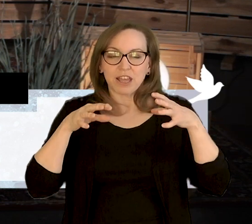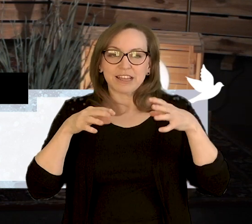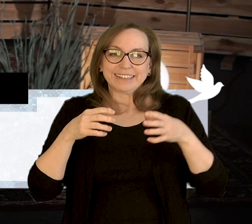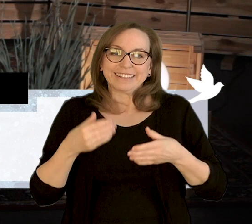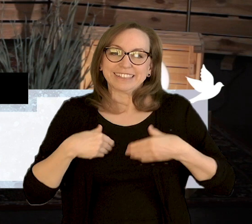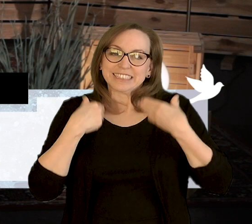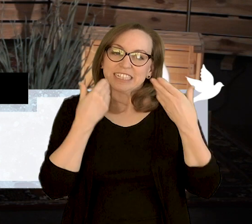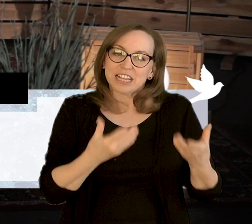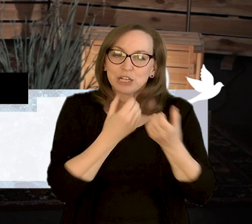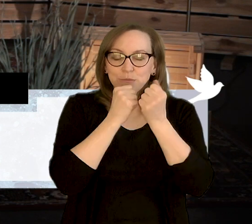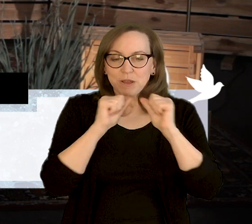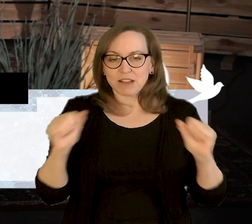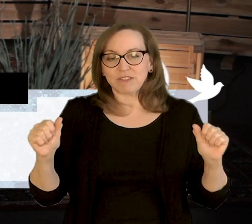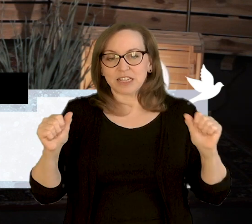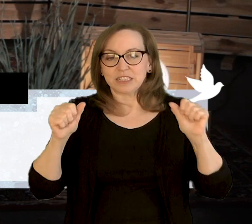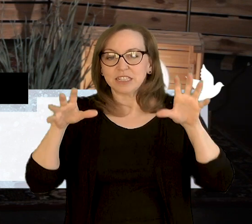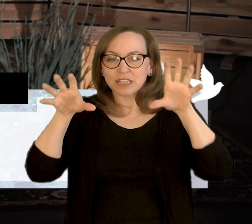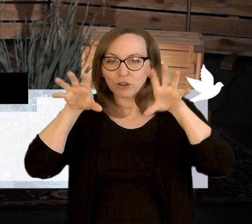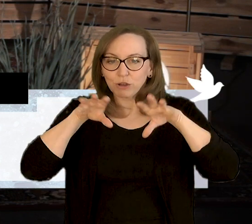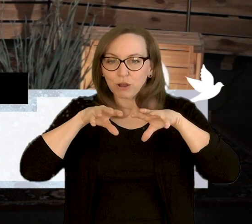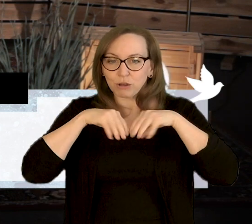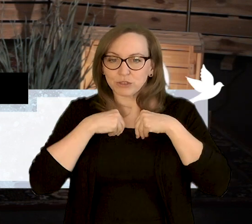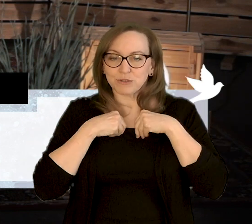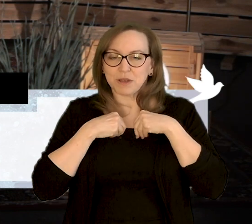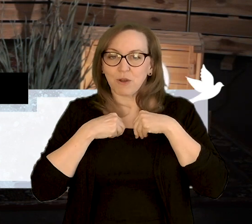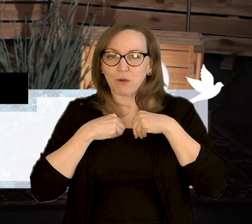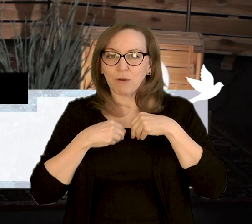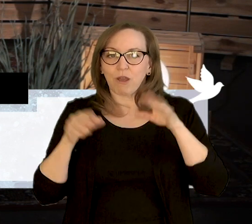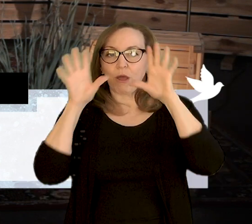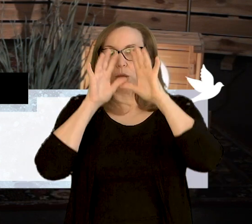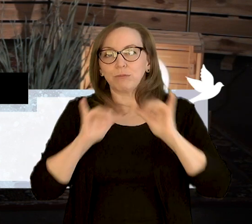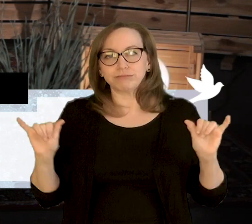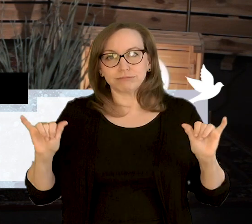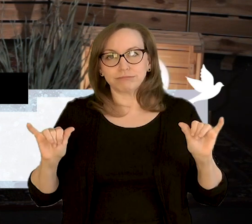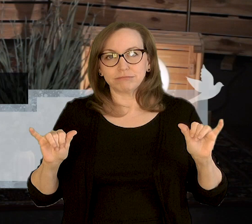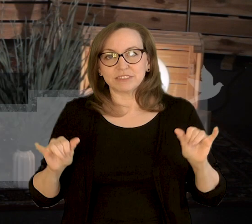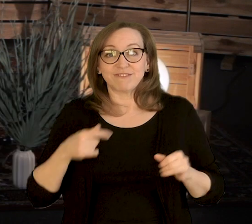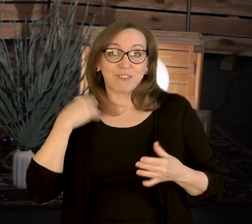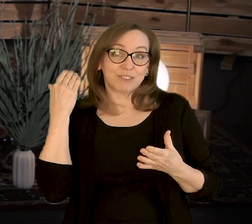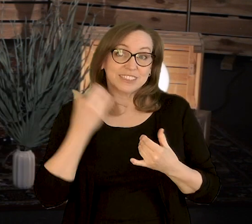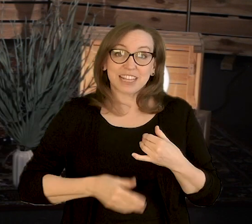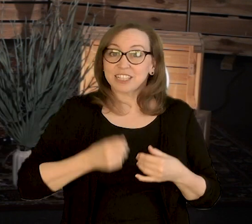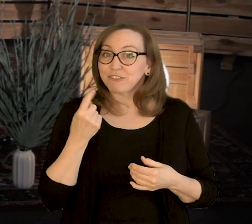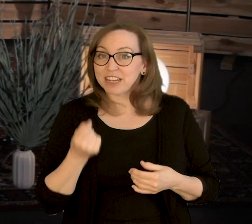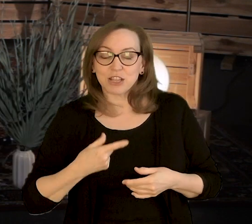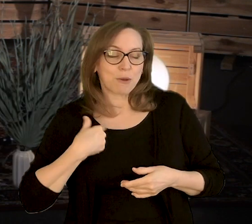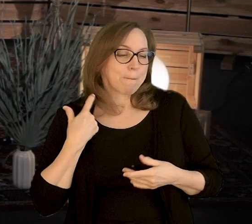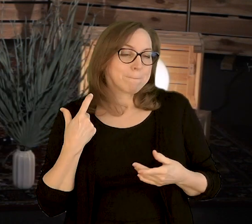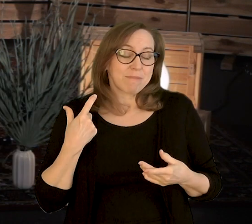Został uratowany rzutem na taśmę. Co za niespodziewany